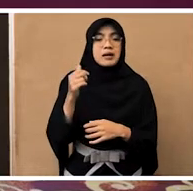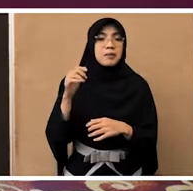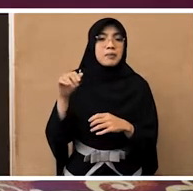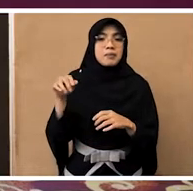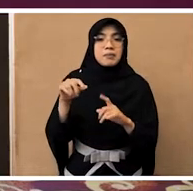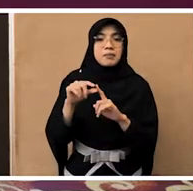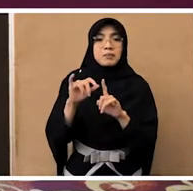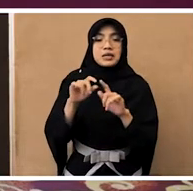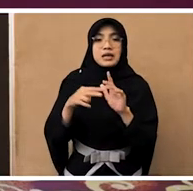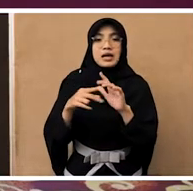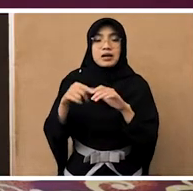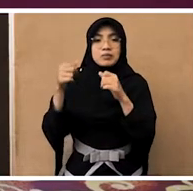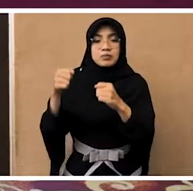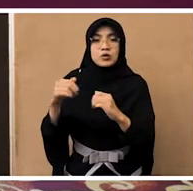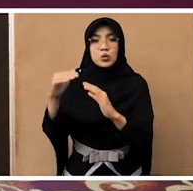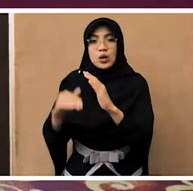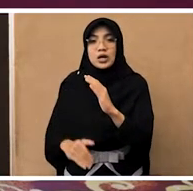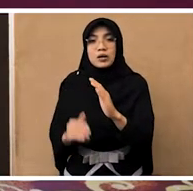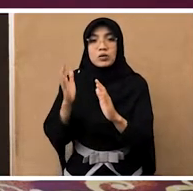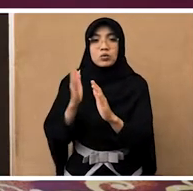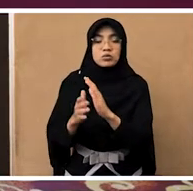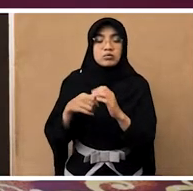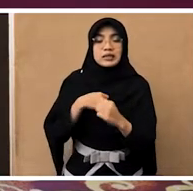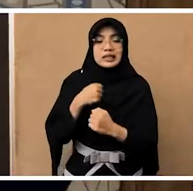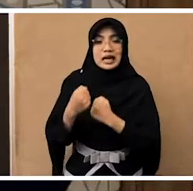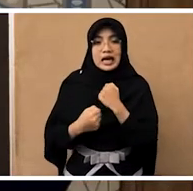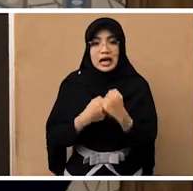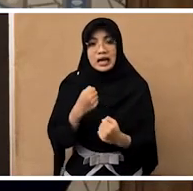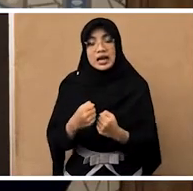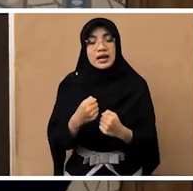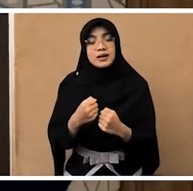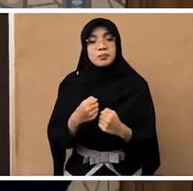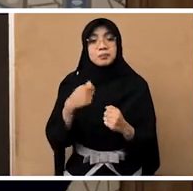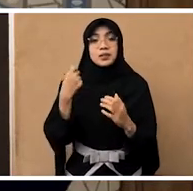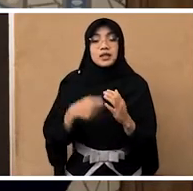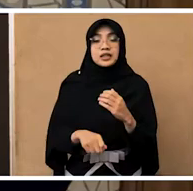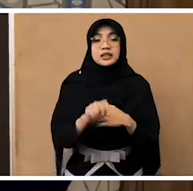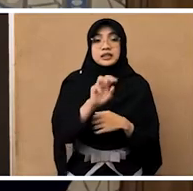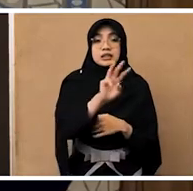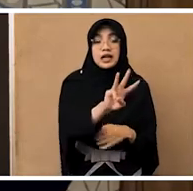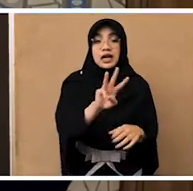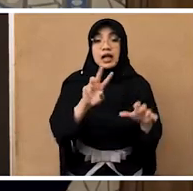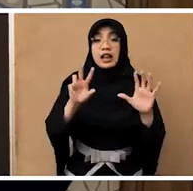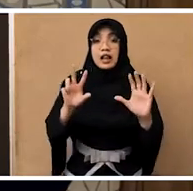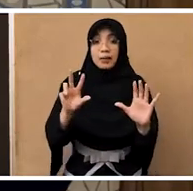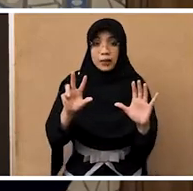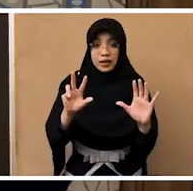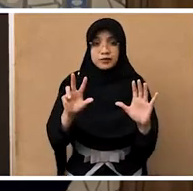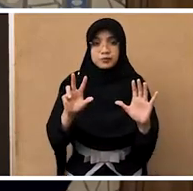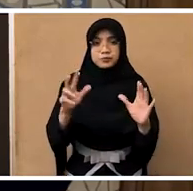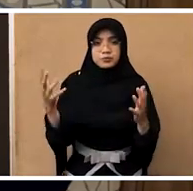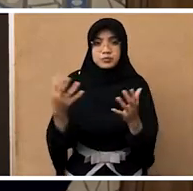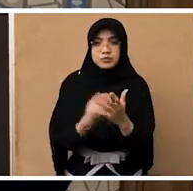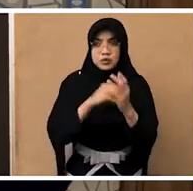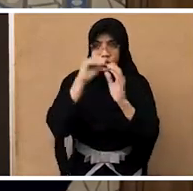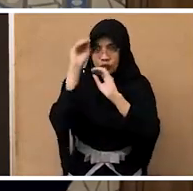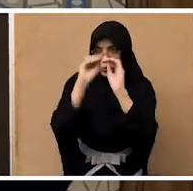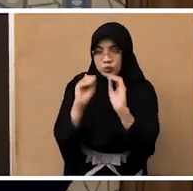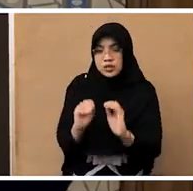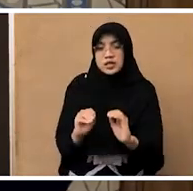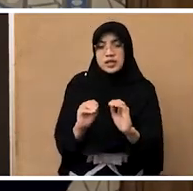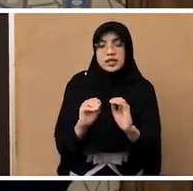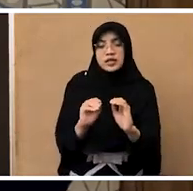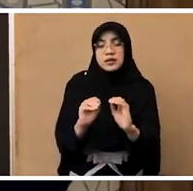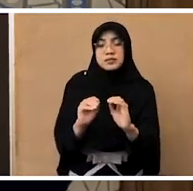pidananya dan atau dikenai tindakan Nah dari pasal 38 ini kita mendapatkan rumusan dapat